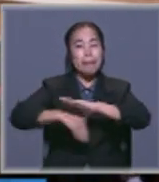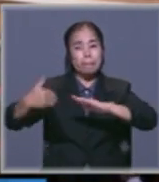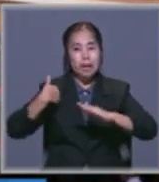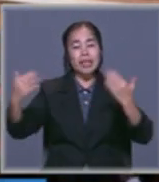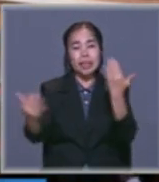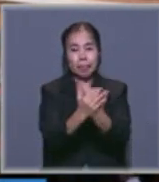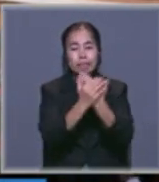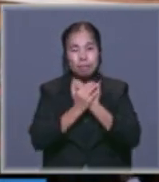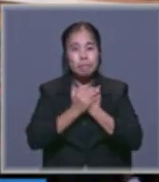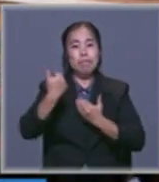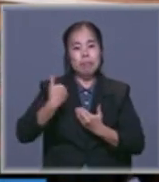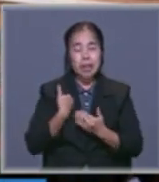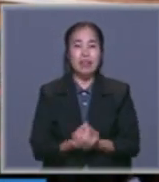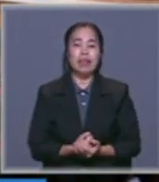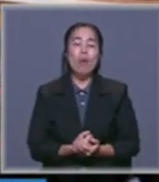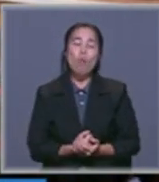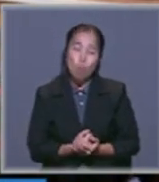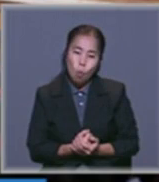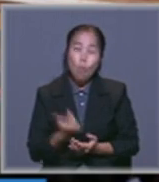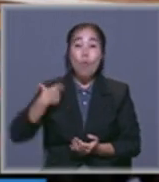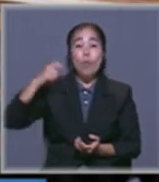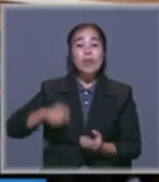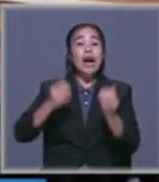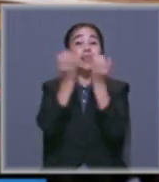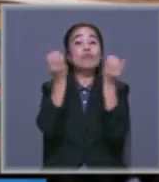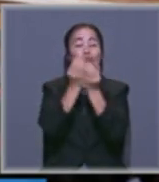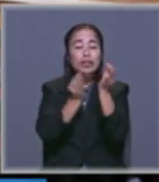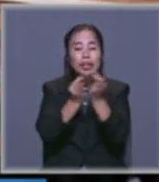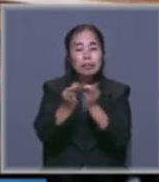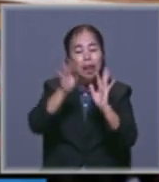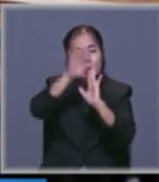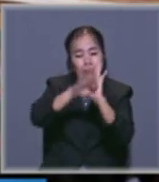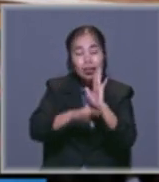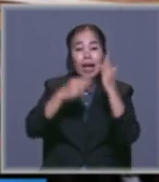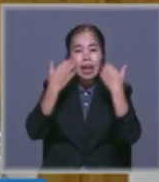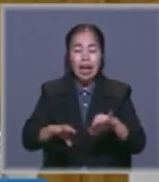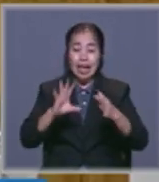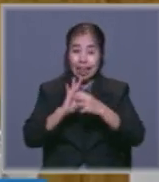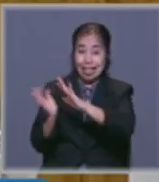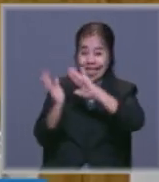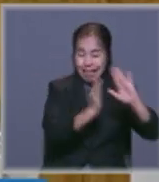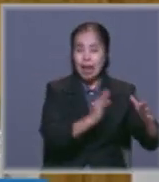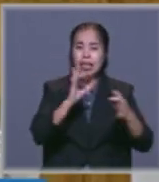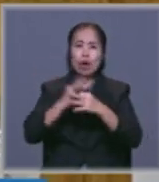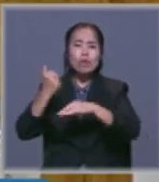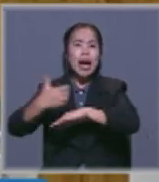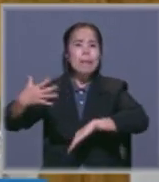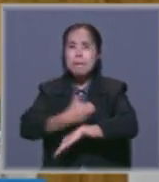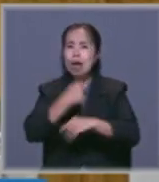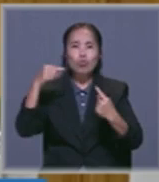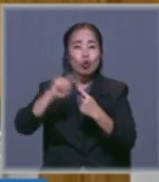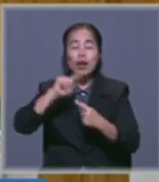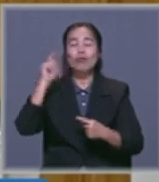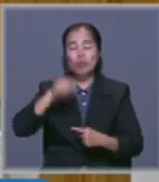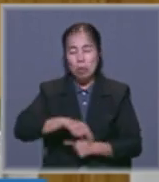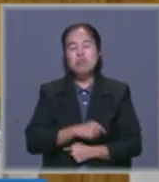าสงสัยจริงนะครับนั่นคือคำอธิบายของศาลรัฐธรรมนูญนะครับแต่คำอธิบายนี้ในบริบททางการเมืองซึ่งเกิดขึ้นในจังหวัดทางการเมืองที่ต้องยอม